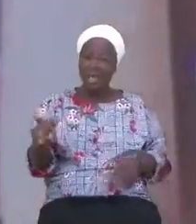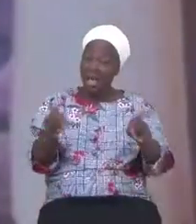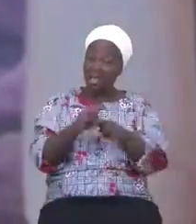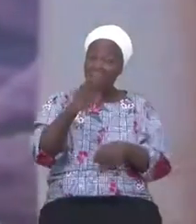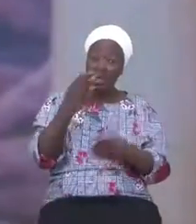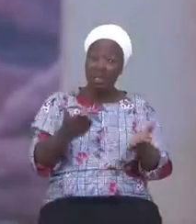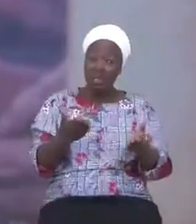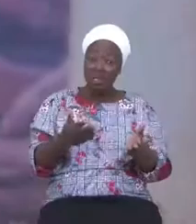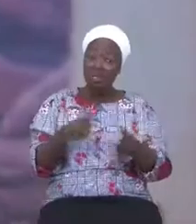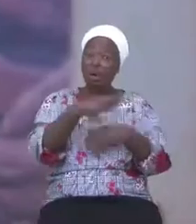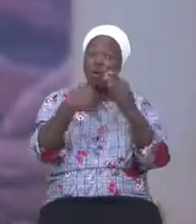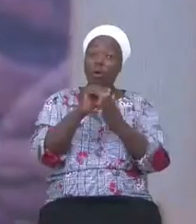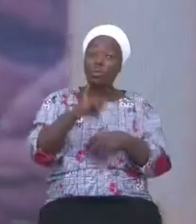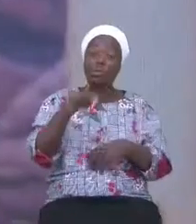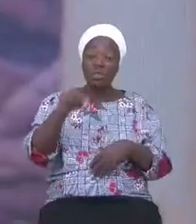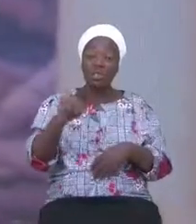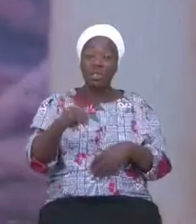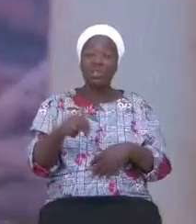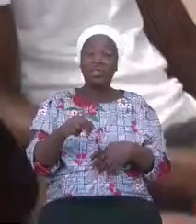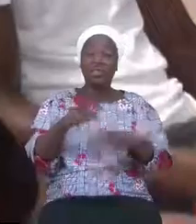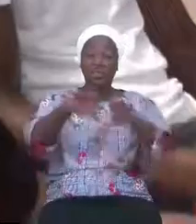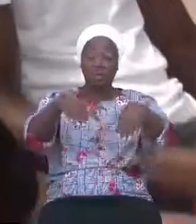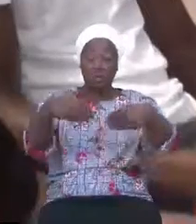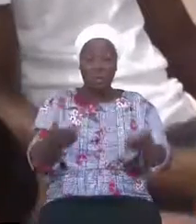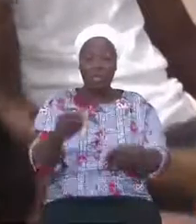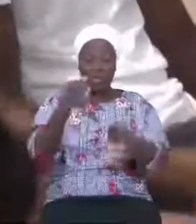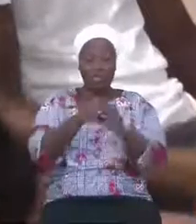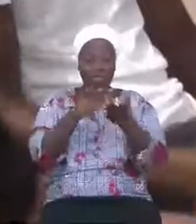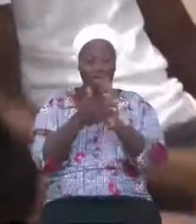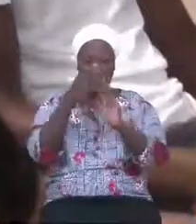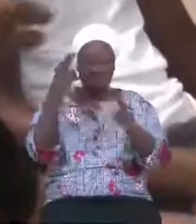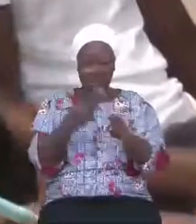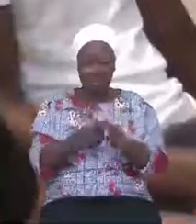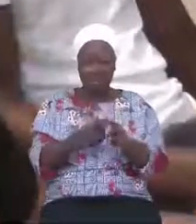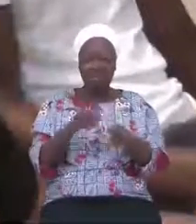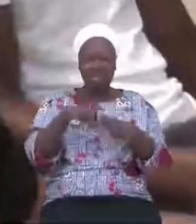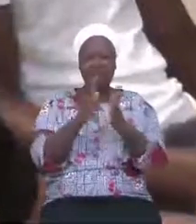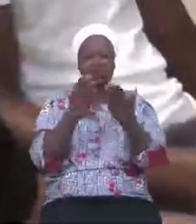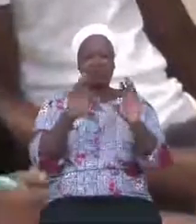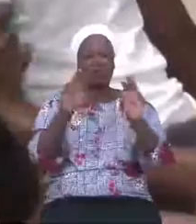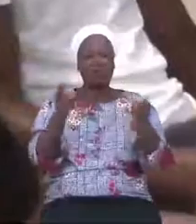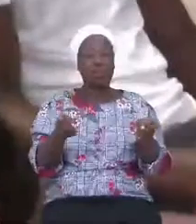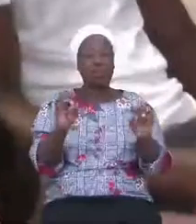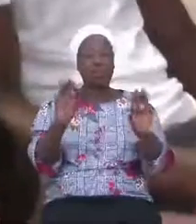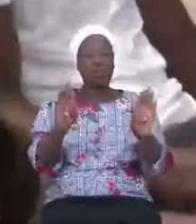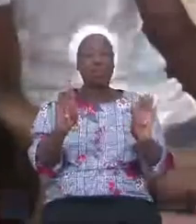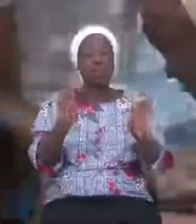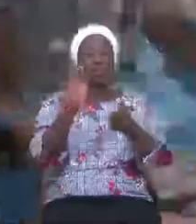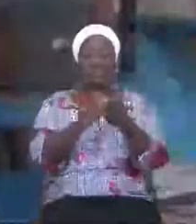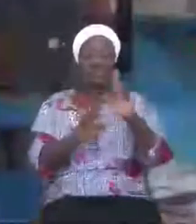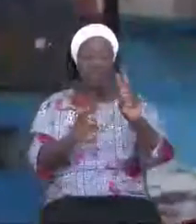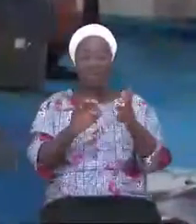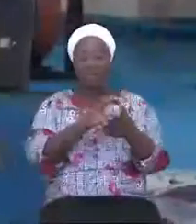es là-bas, tous tes besoins sont pourvus au nom de Jésus. Hébreux chapitre 2, verset